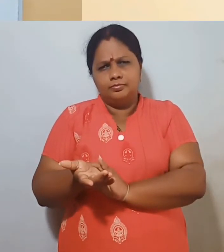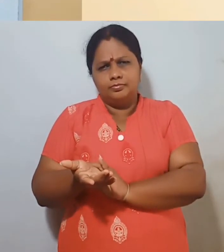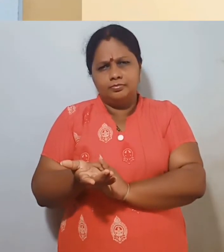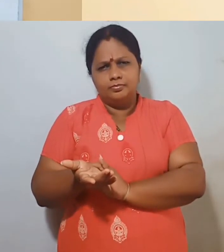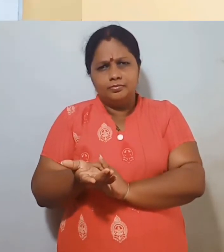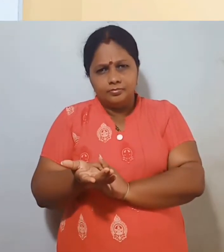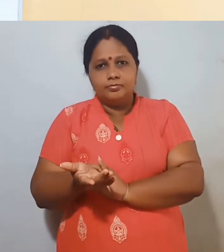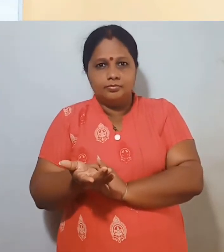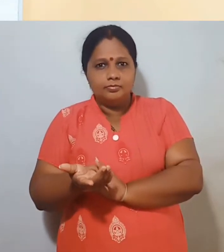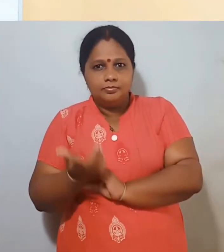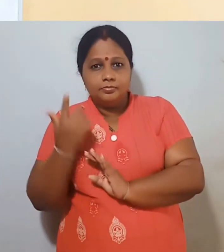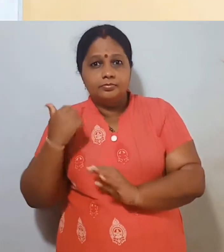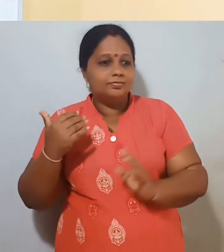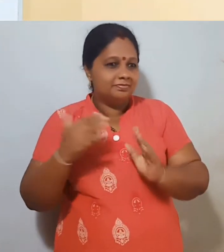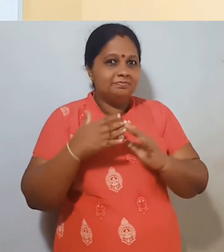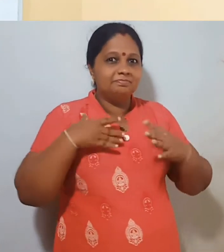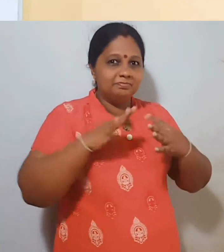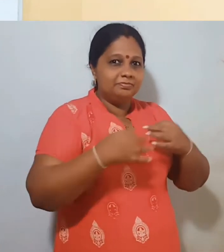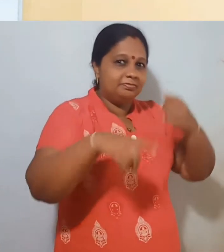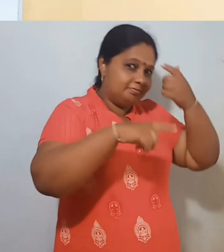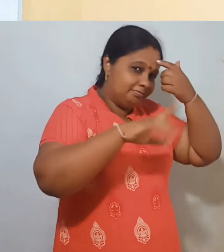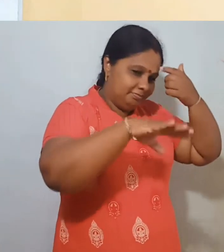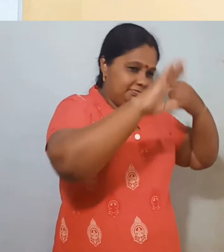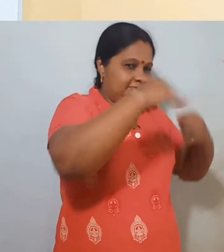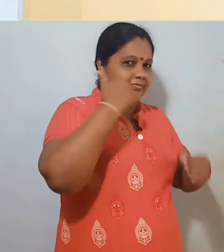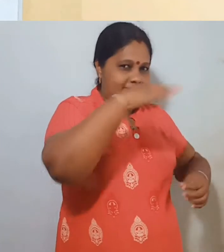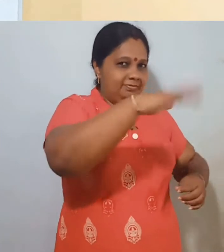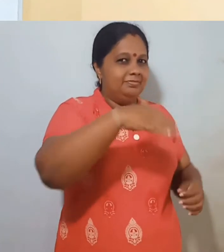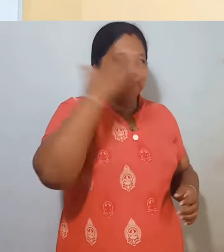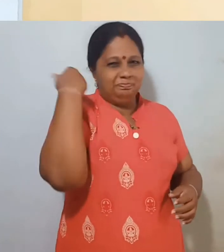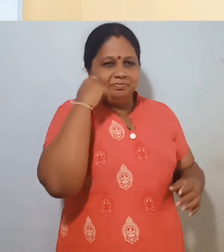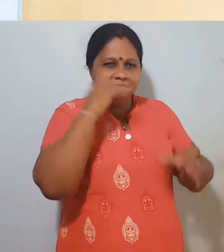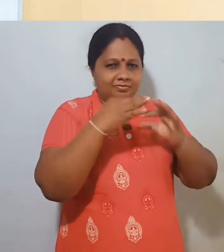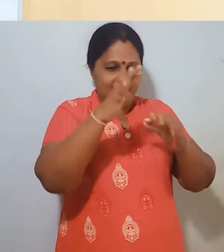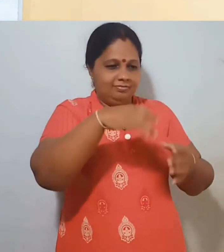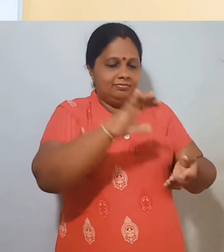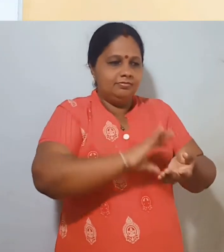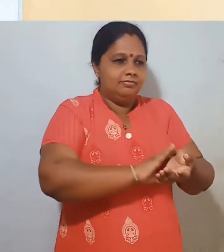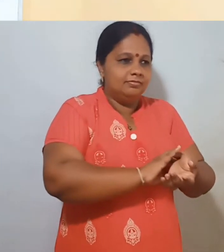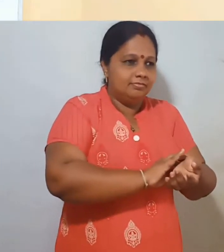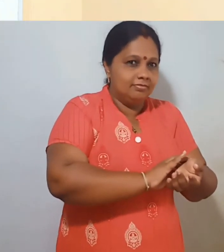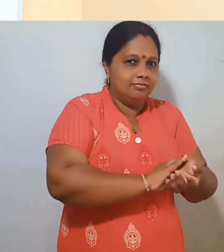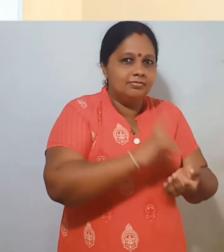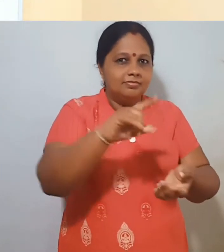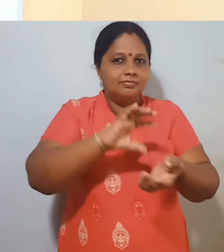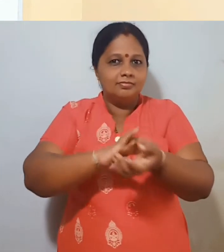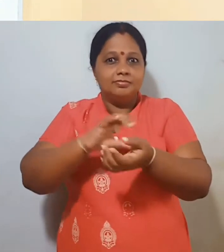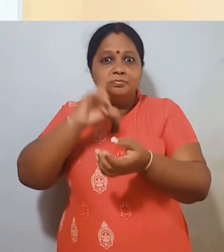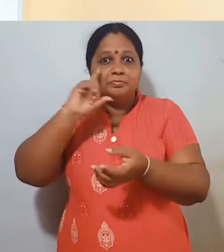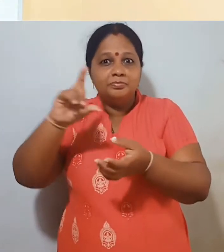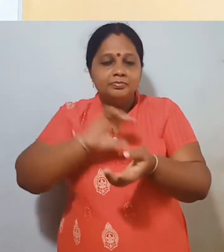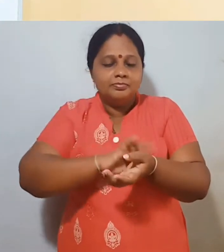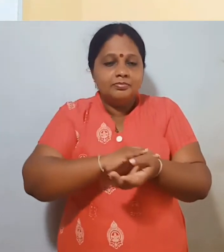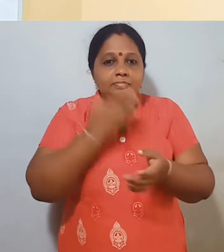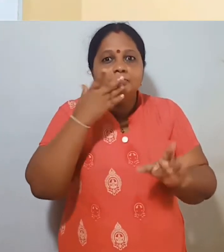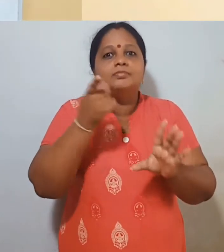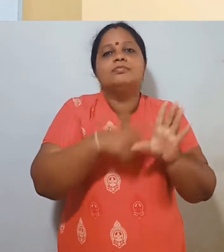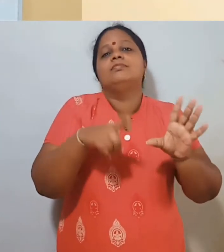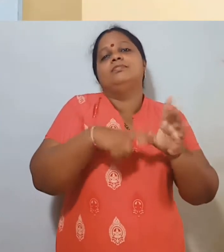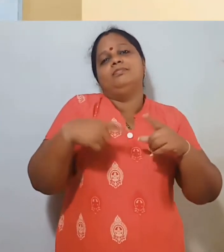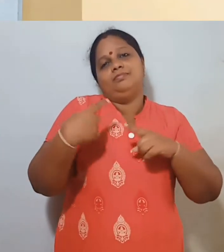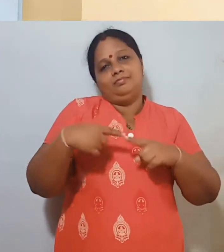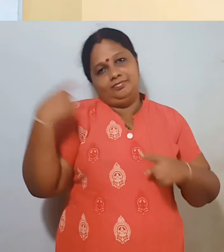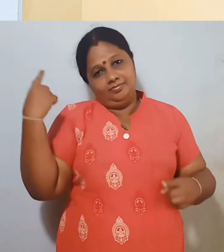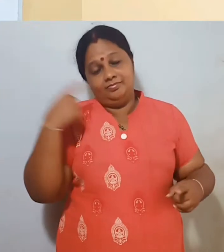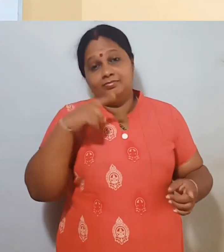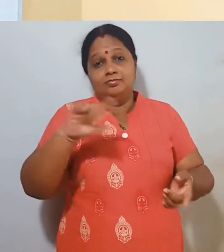வீட்டில் இருக்கிற எல்லாருக்கும் ஒவ்வொரு ஆளுக்கும் அதை வச்சு பாருங்க. பிறகு உங்களுக்கு நாடி துடிப்பு பார்க்கறது பழக்கப்பட்டது. அப்ப இந்த நாடி